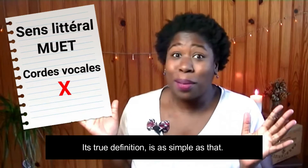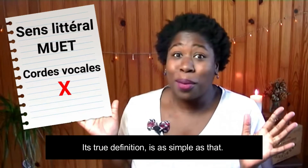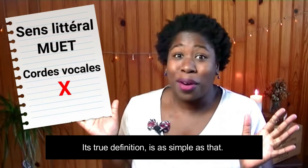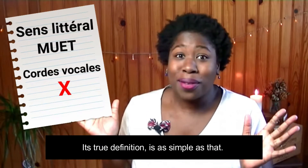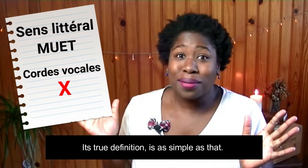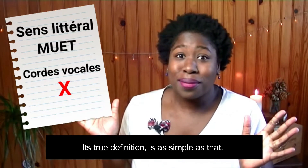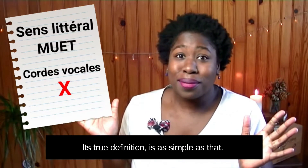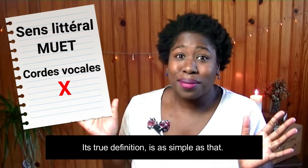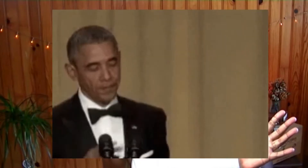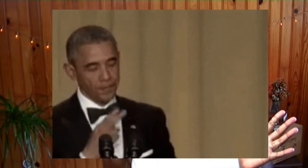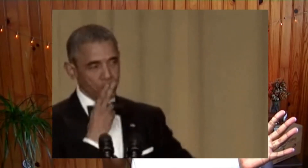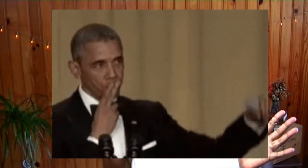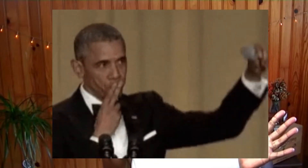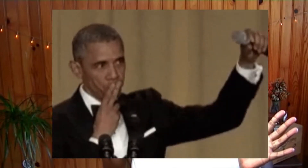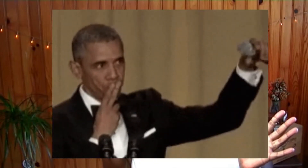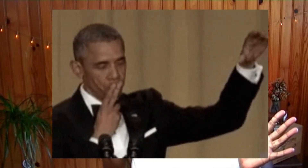Tout simplement.